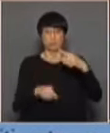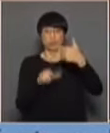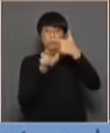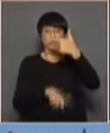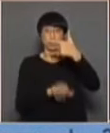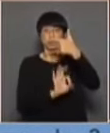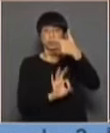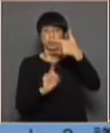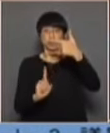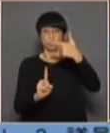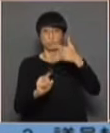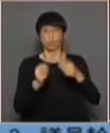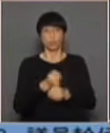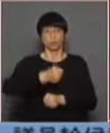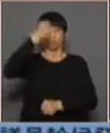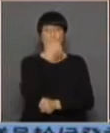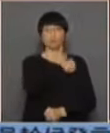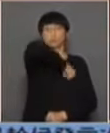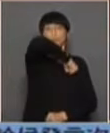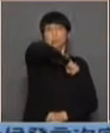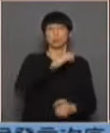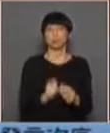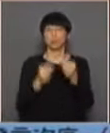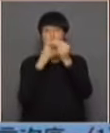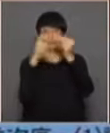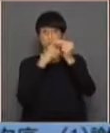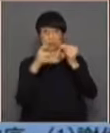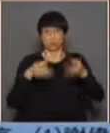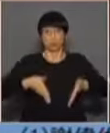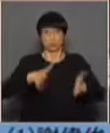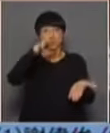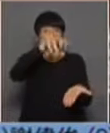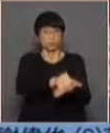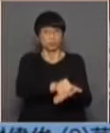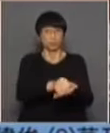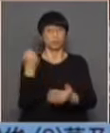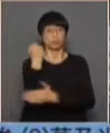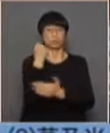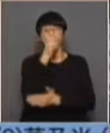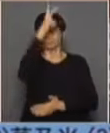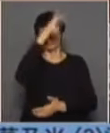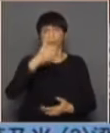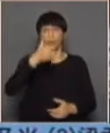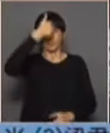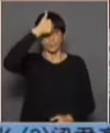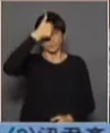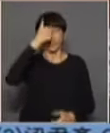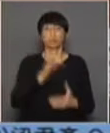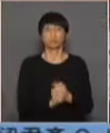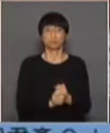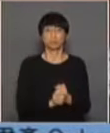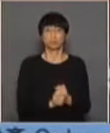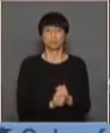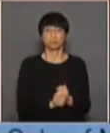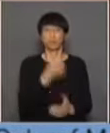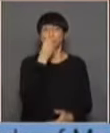雨伞革命，79日的街头占领，除了是争取政制民主，亦都凸显